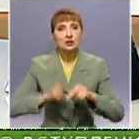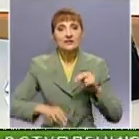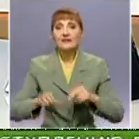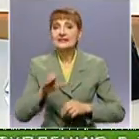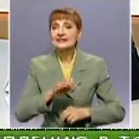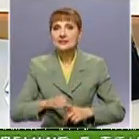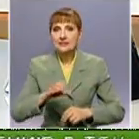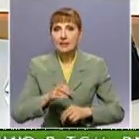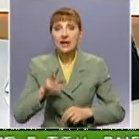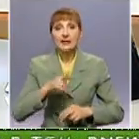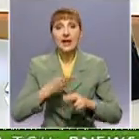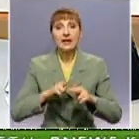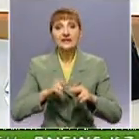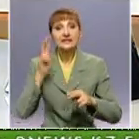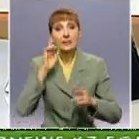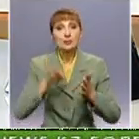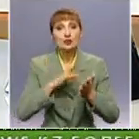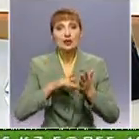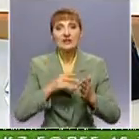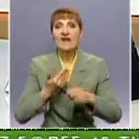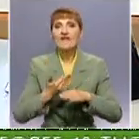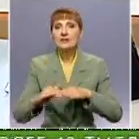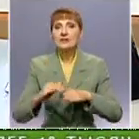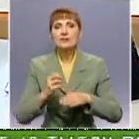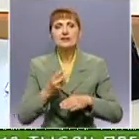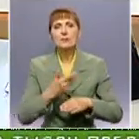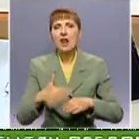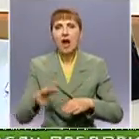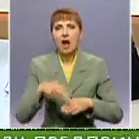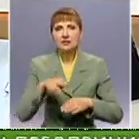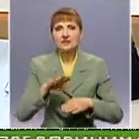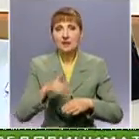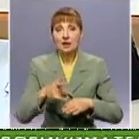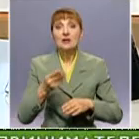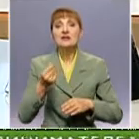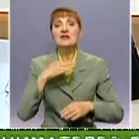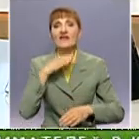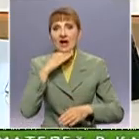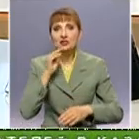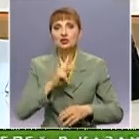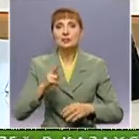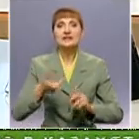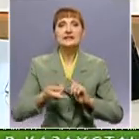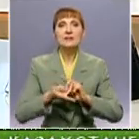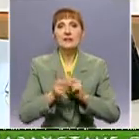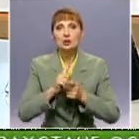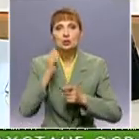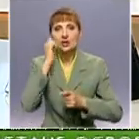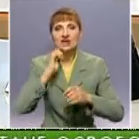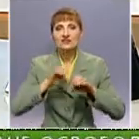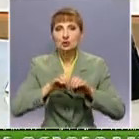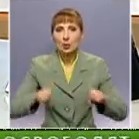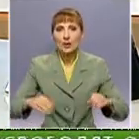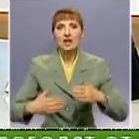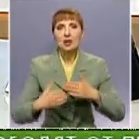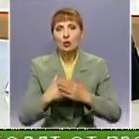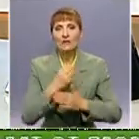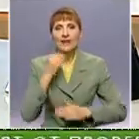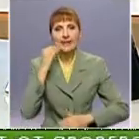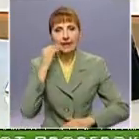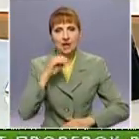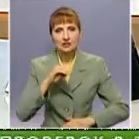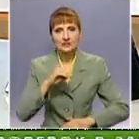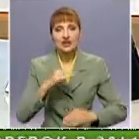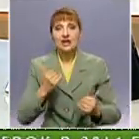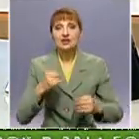завершения сентябрь. Для этого из бюджета выделено несколько миллиардов тенге, так что денег хватит, чтобы заменить устаревшие трубы на новые и